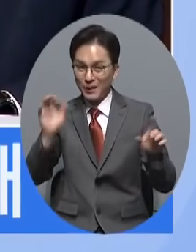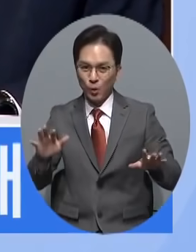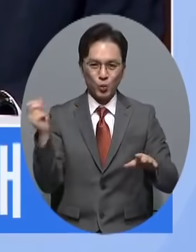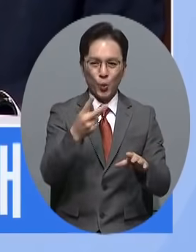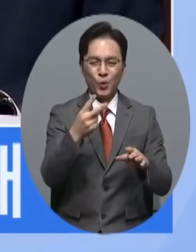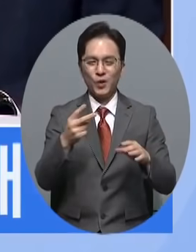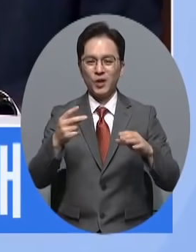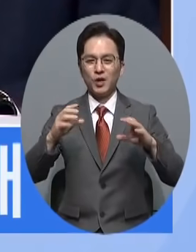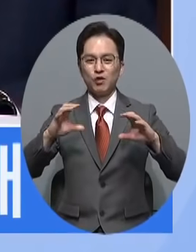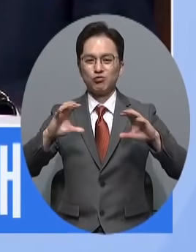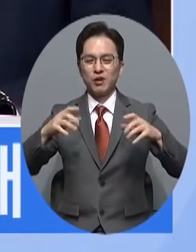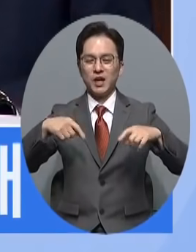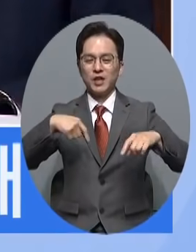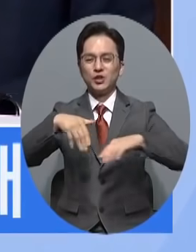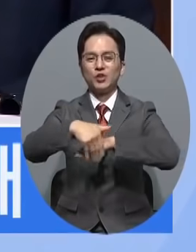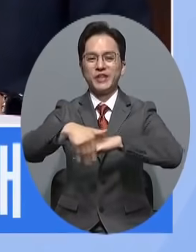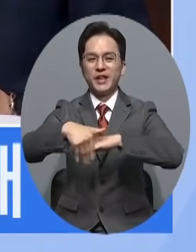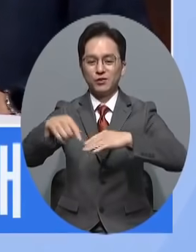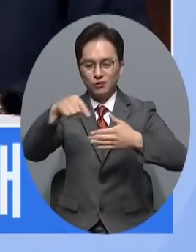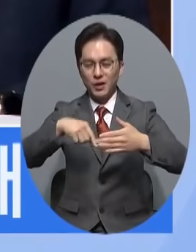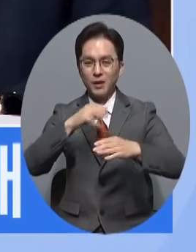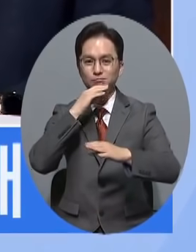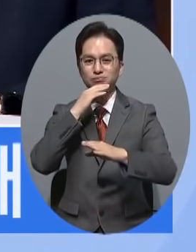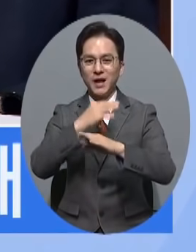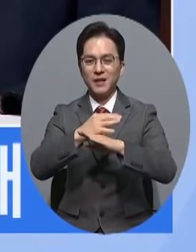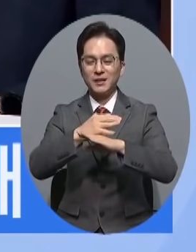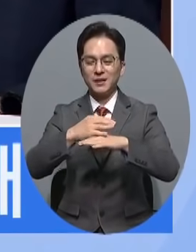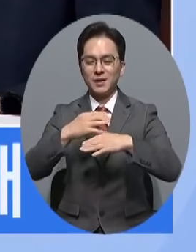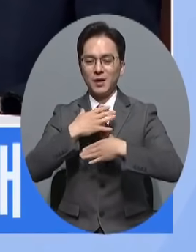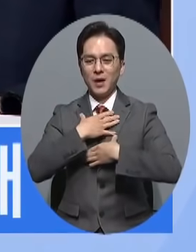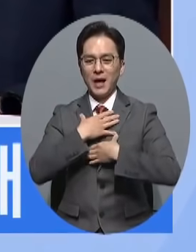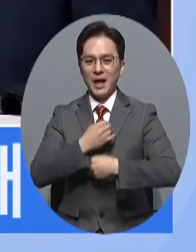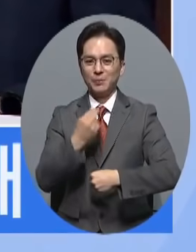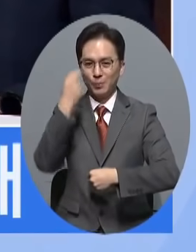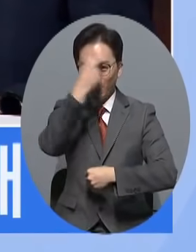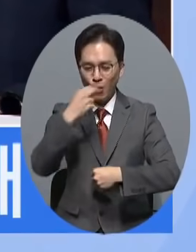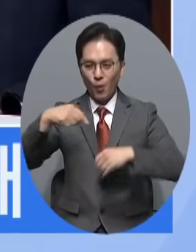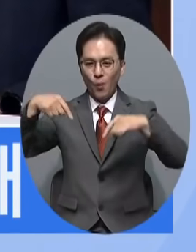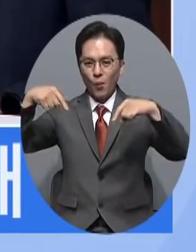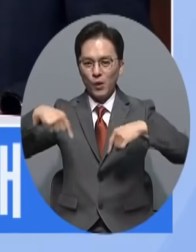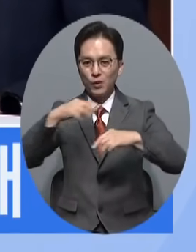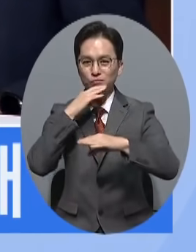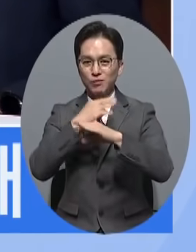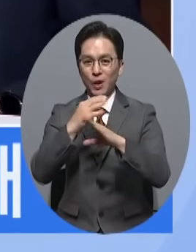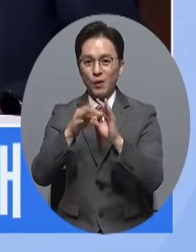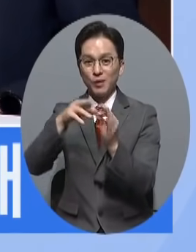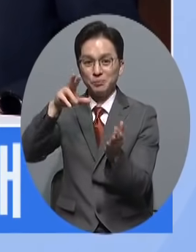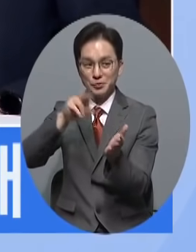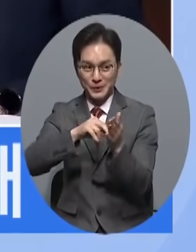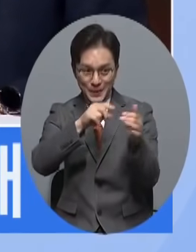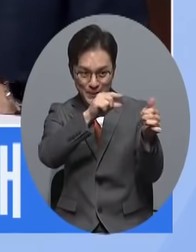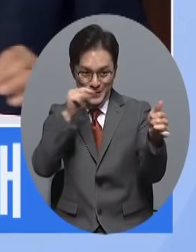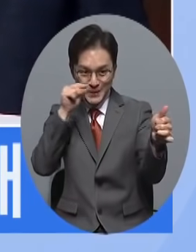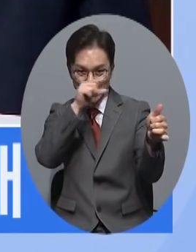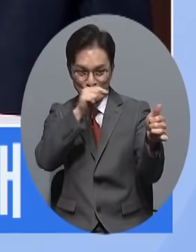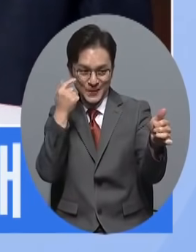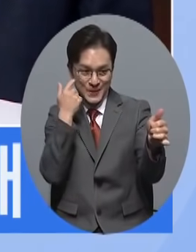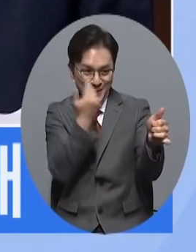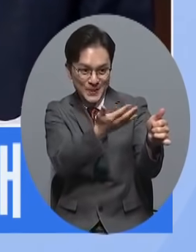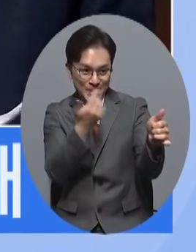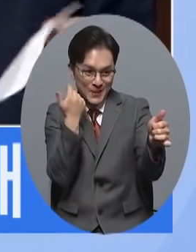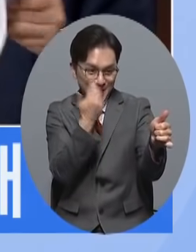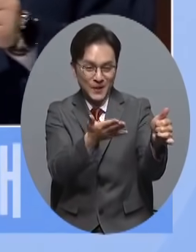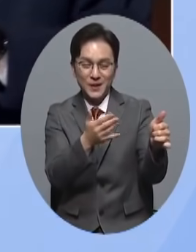캠프에 지금 주로 문재인 정부의 외교 안보에 관련했던 인사들이 지금 참모 역할을 하고 있던 것도 사실이거든요. 예. 그걸 부각하면서 문재인 시즌2가